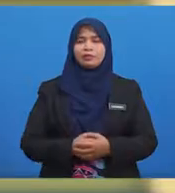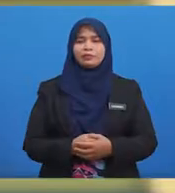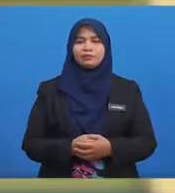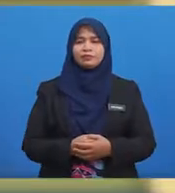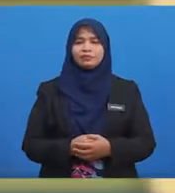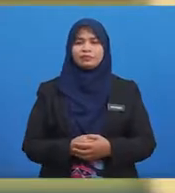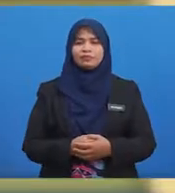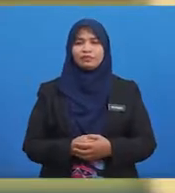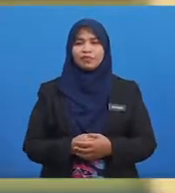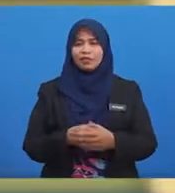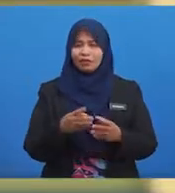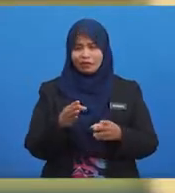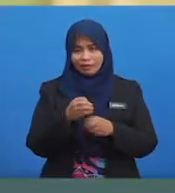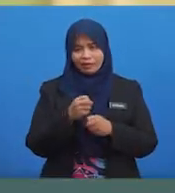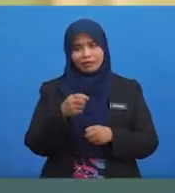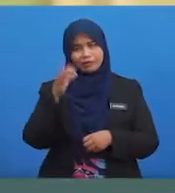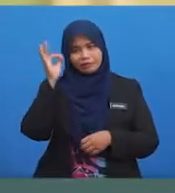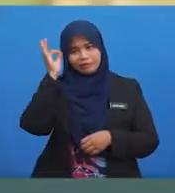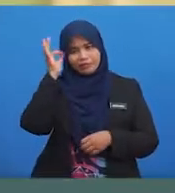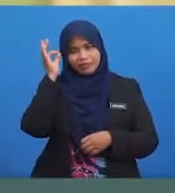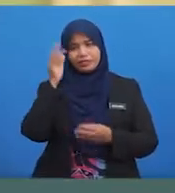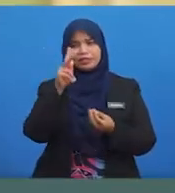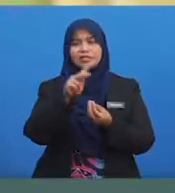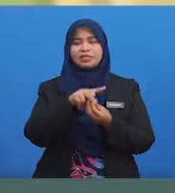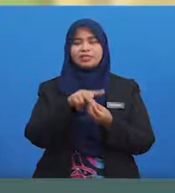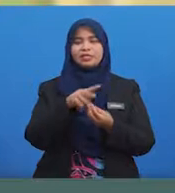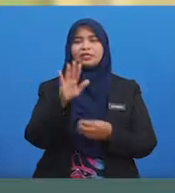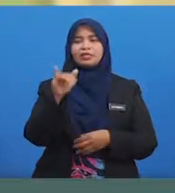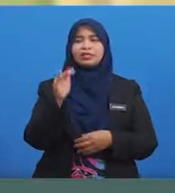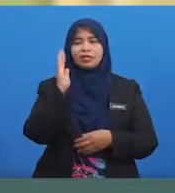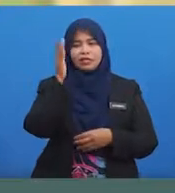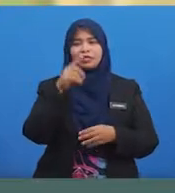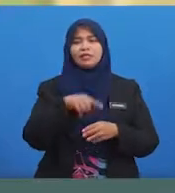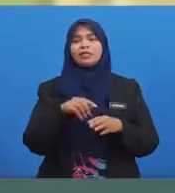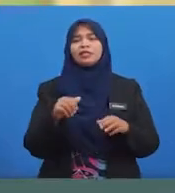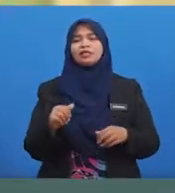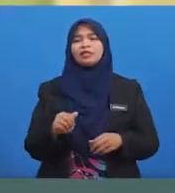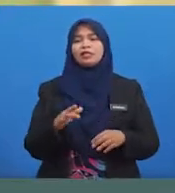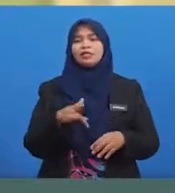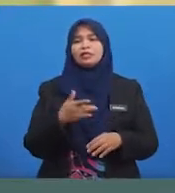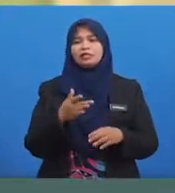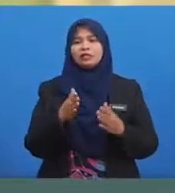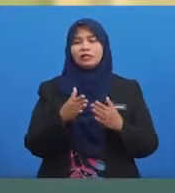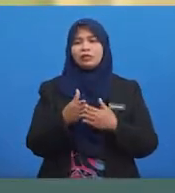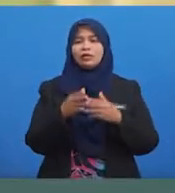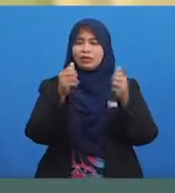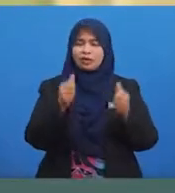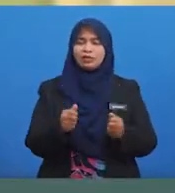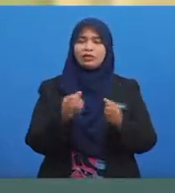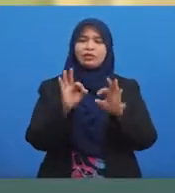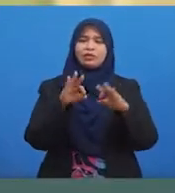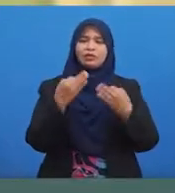ini dapat kita move it kesal yang dialami oleh ahli keluarga kita jika